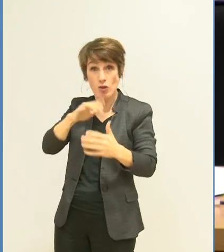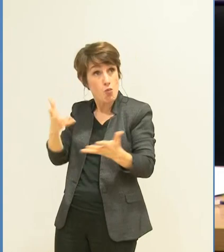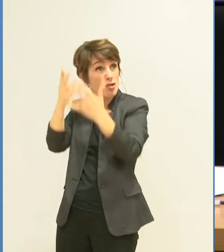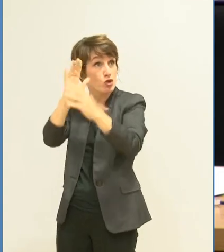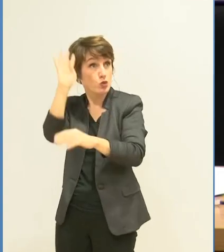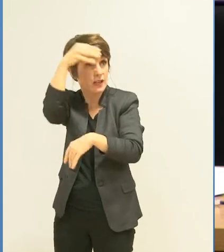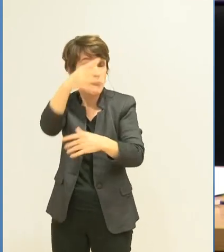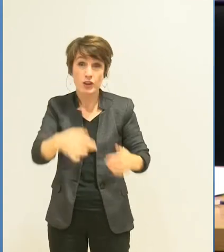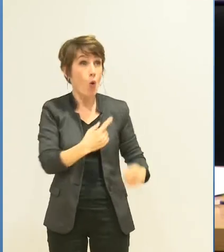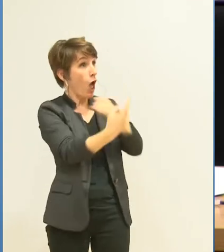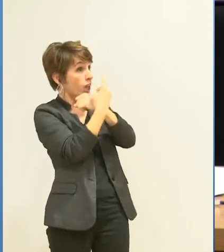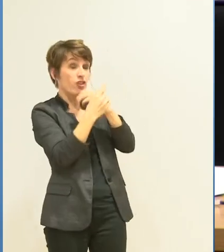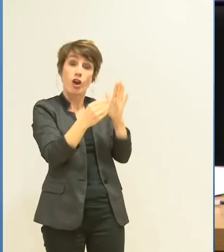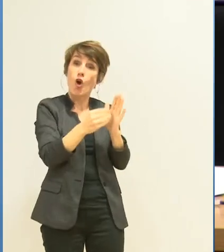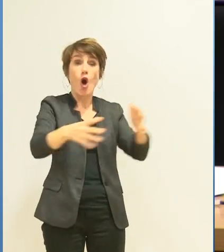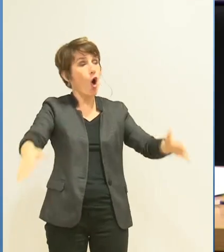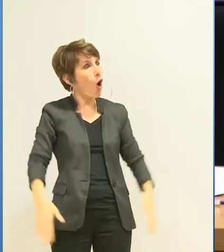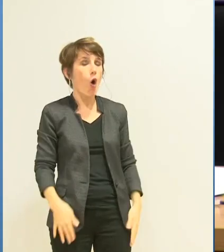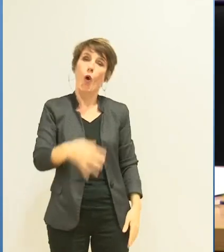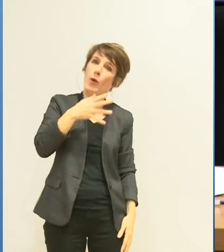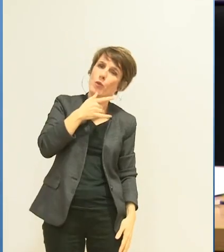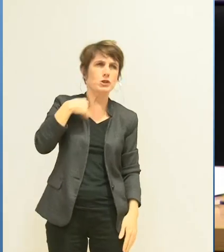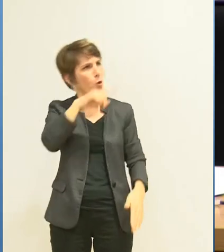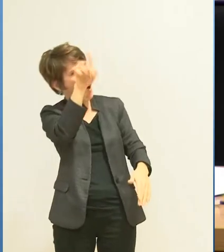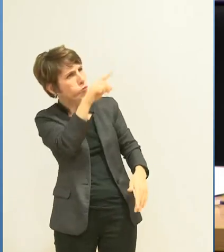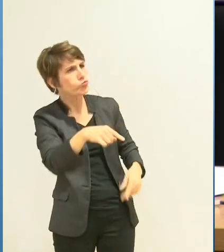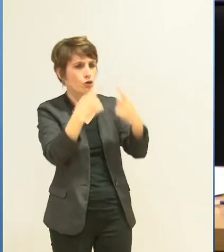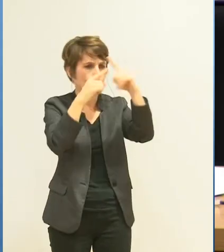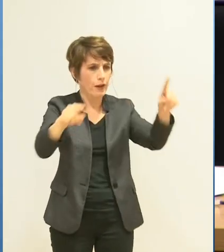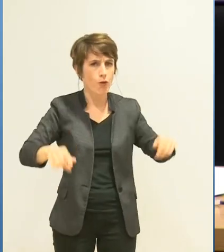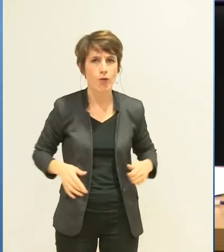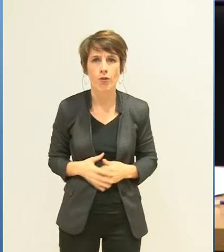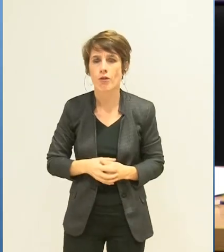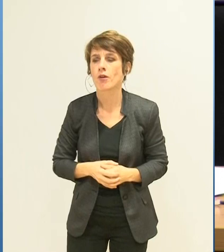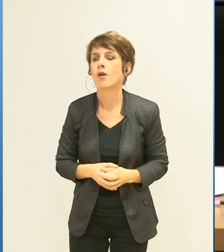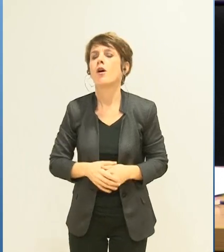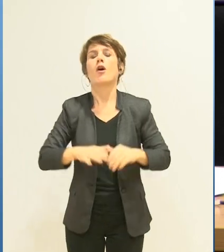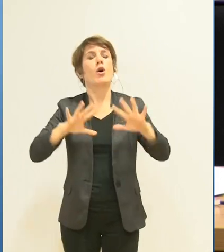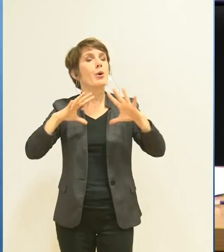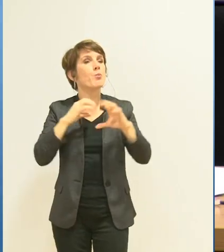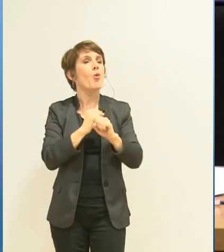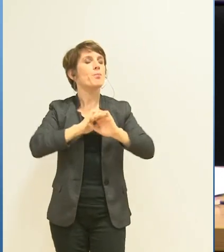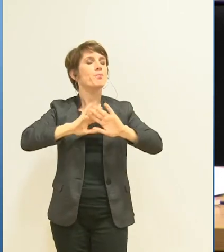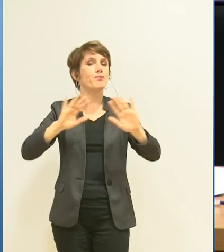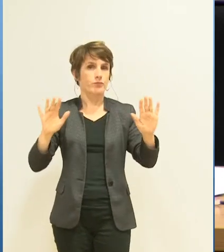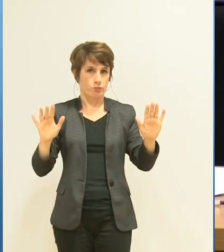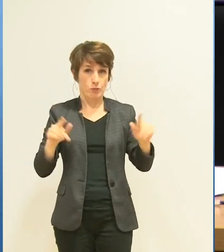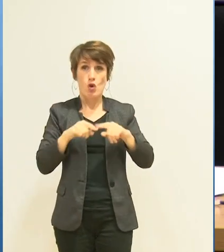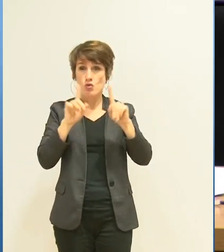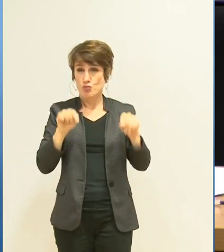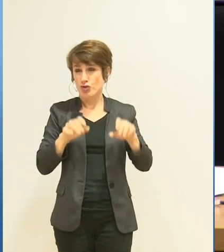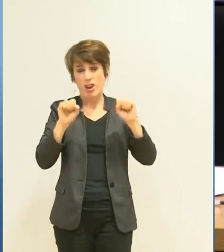c'est franchement labo faut rectifier bien il ya beaucoup de raisons de voter contre ce